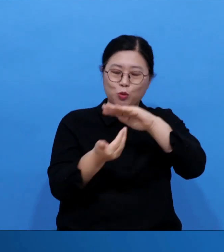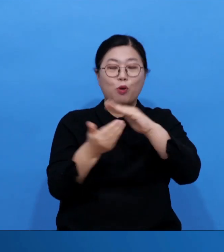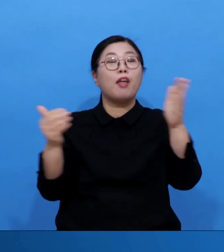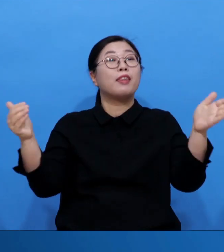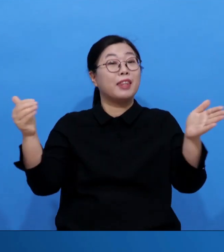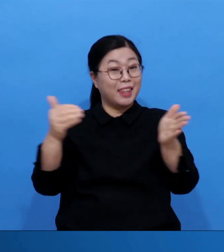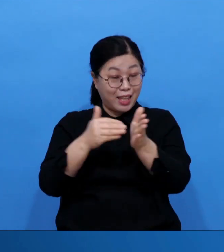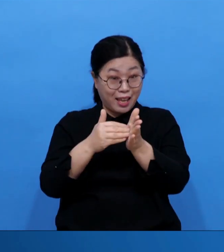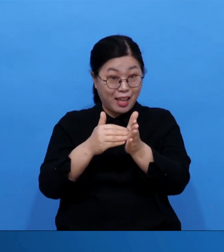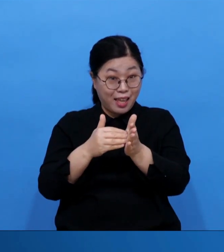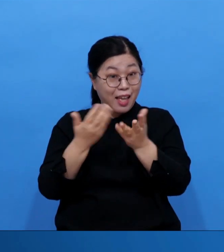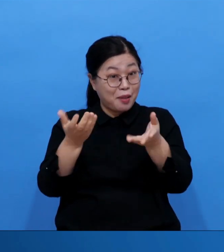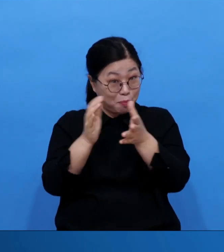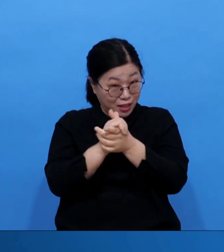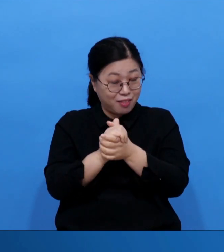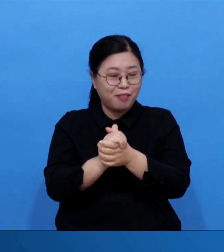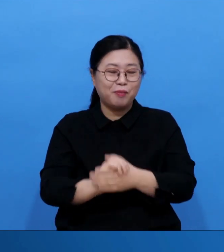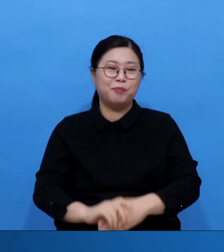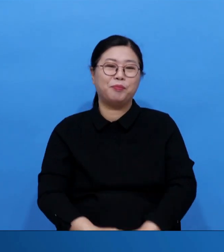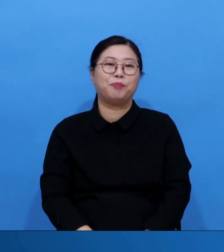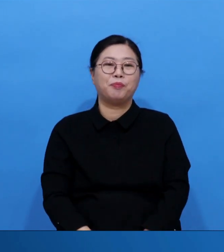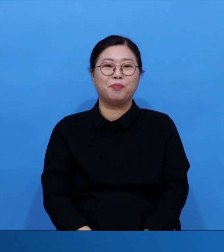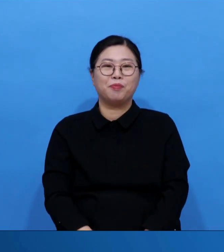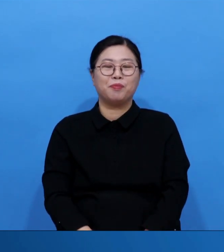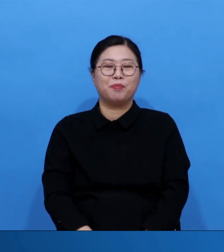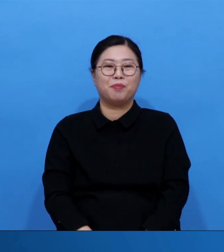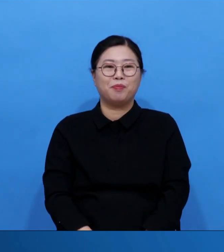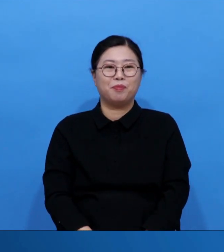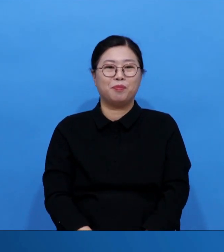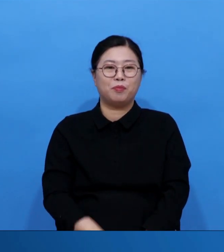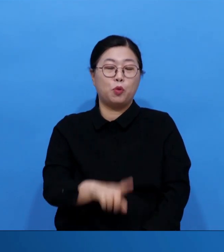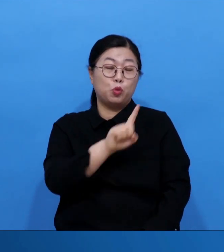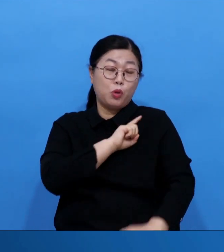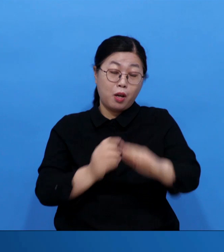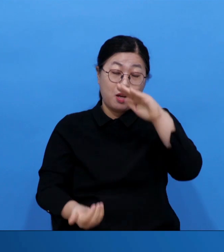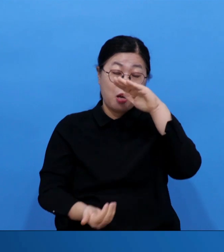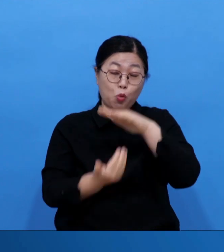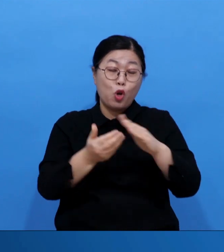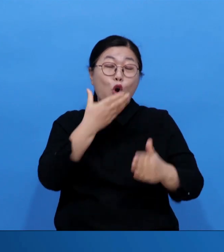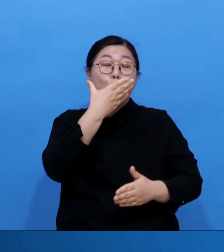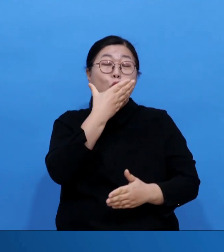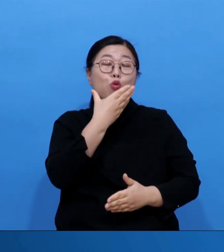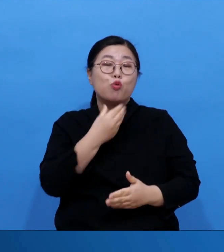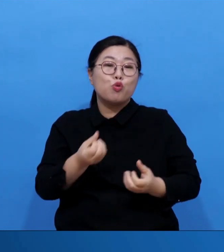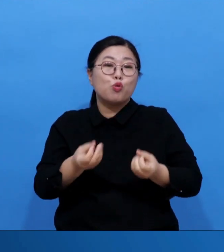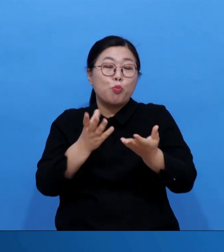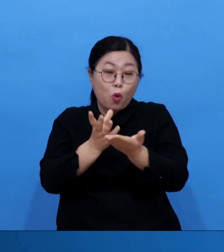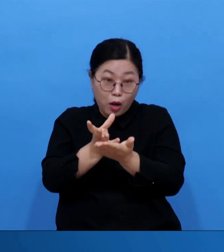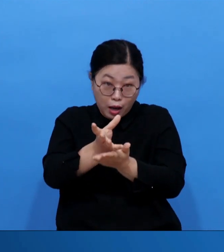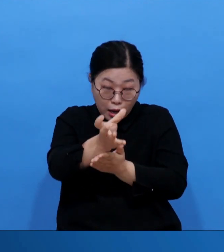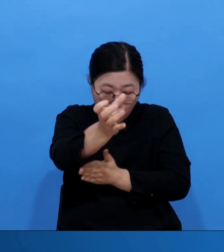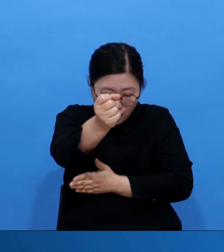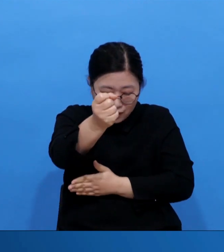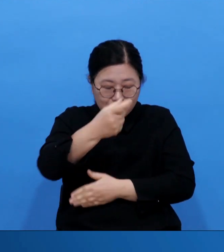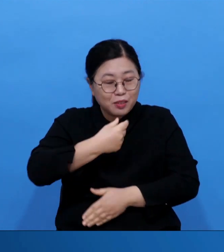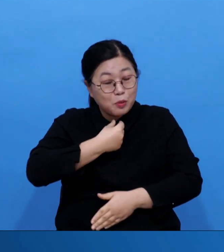완성了. 할렐루야. 할렐루야. 오늘 최고의 축복을 누리길 간절히 소망합니다.